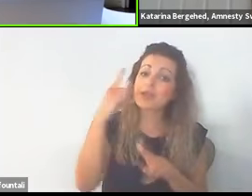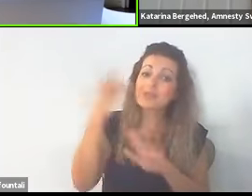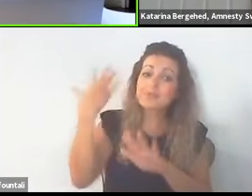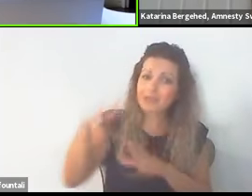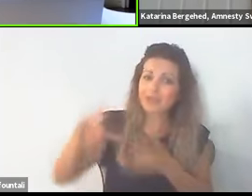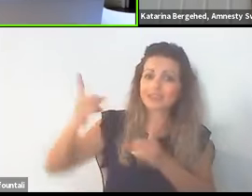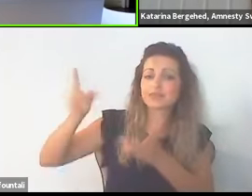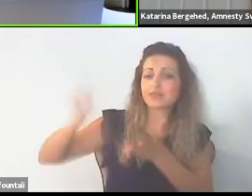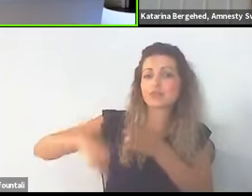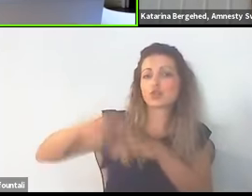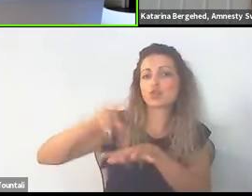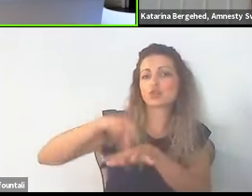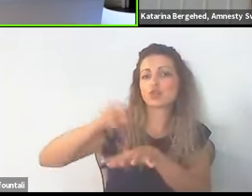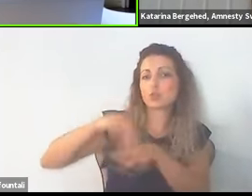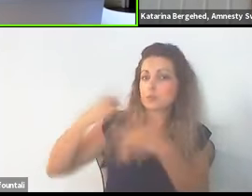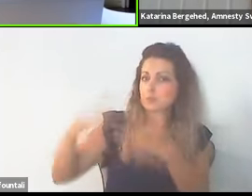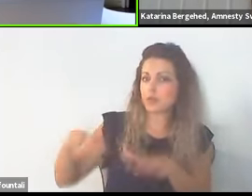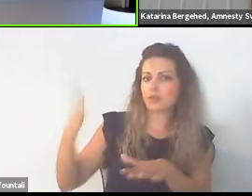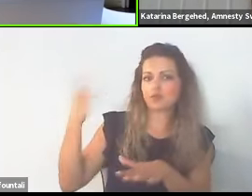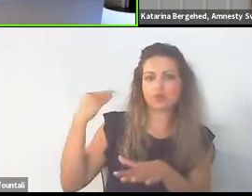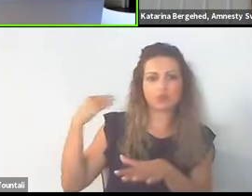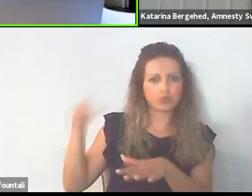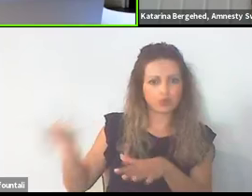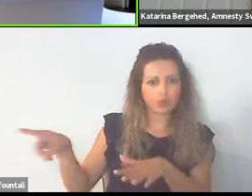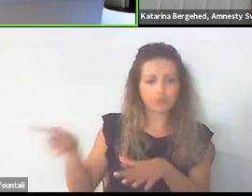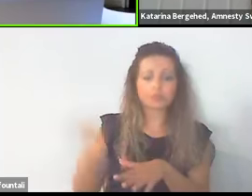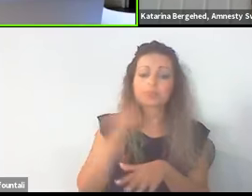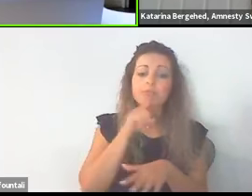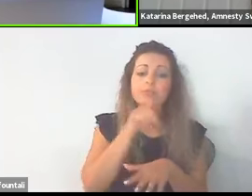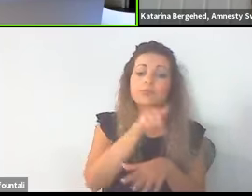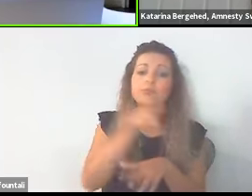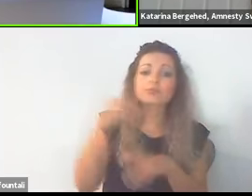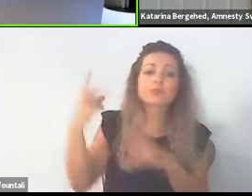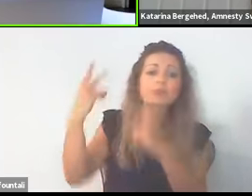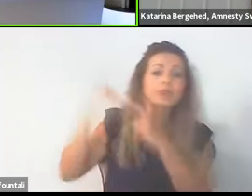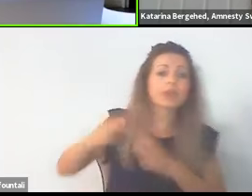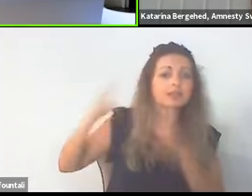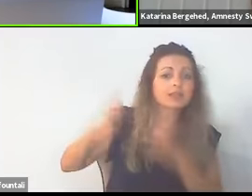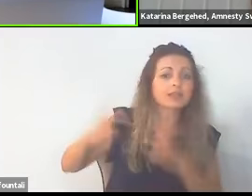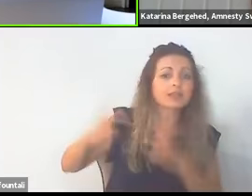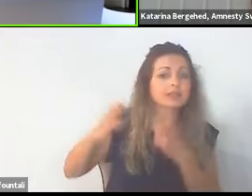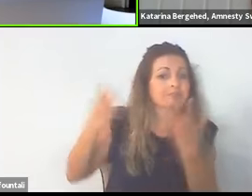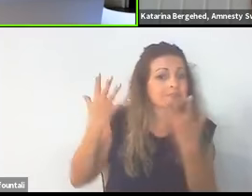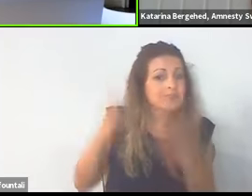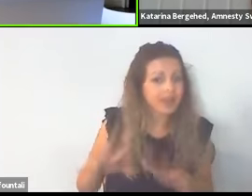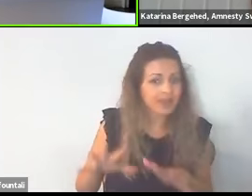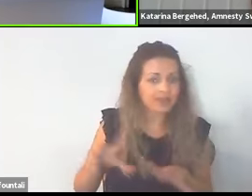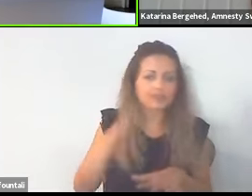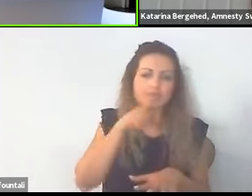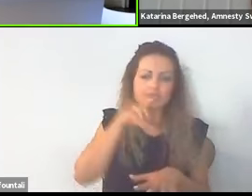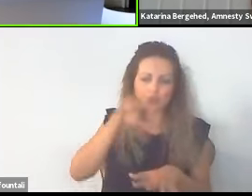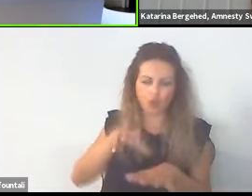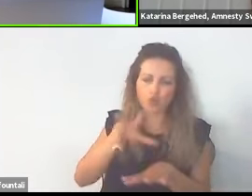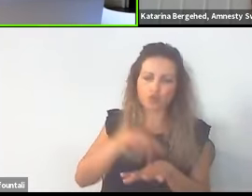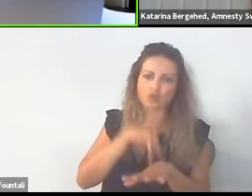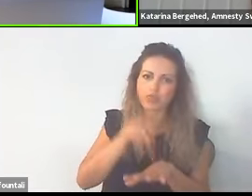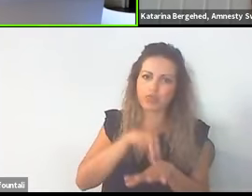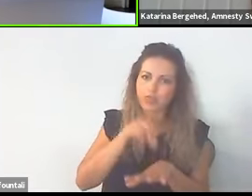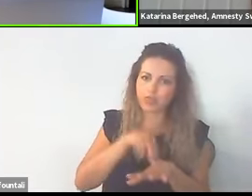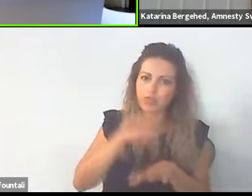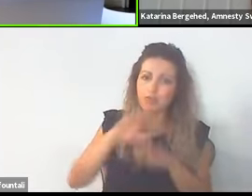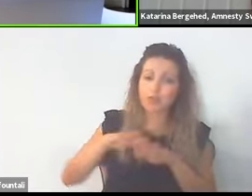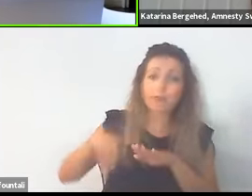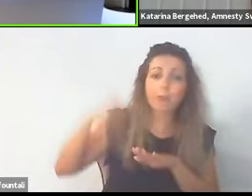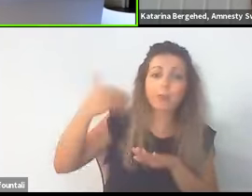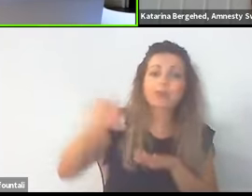Καθώς η αναθεώρηση αυτή της χώρας ακολούθησε από την πλευρά της Επιτροπής